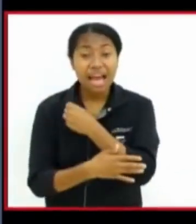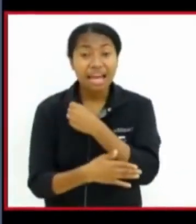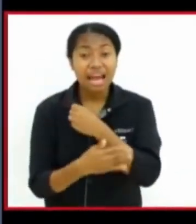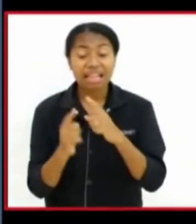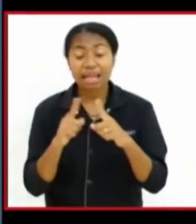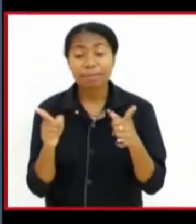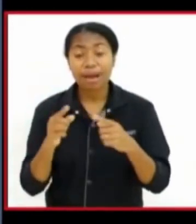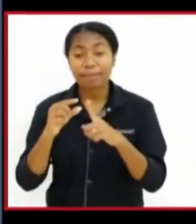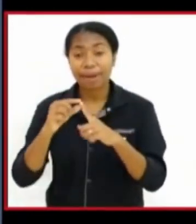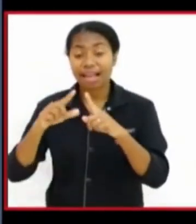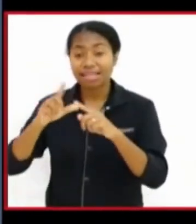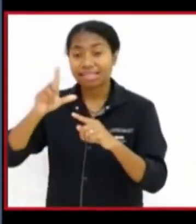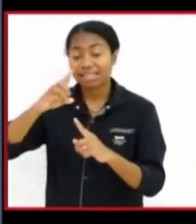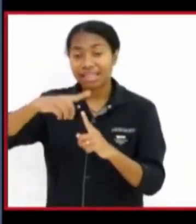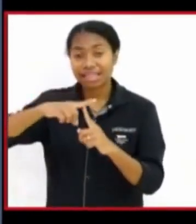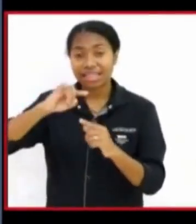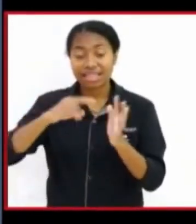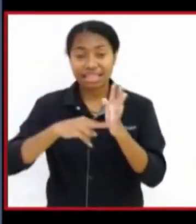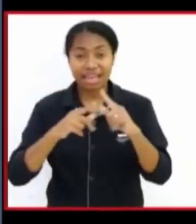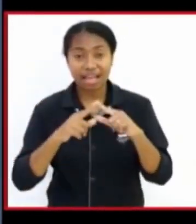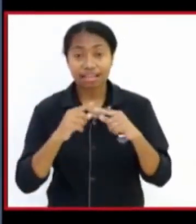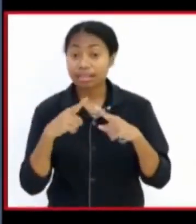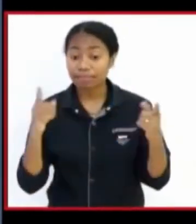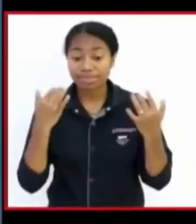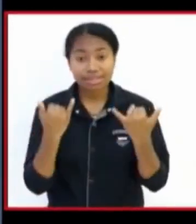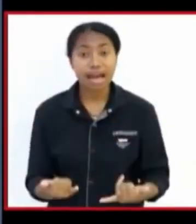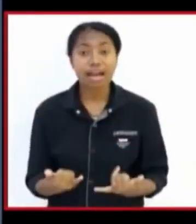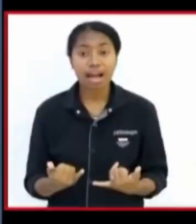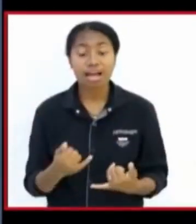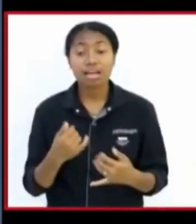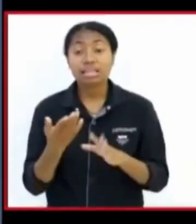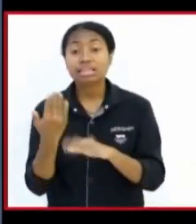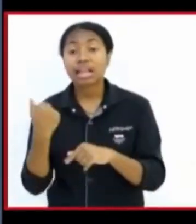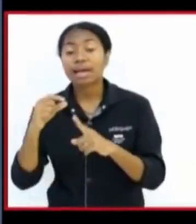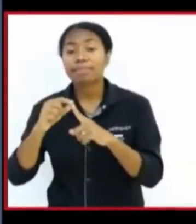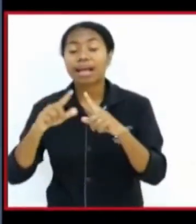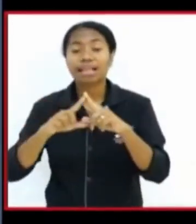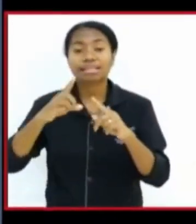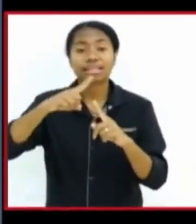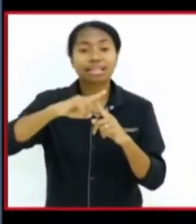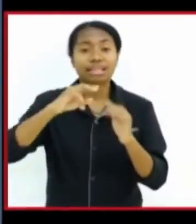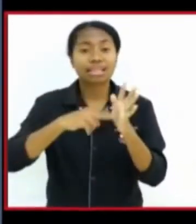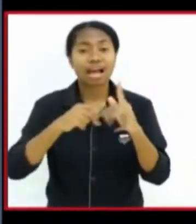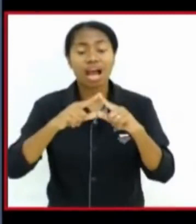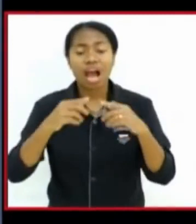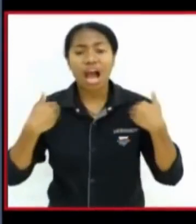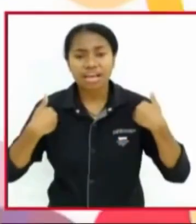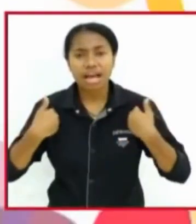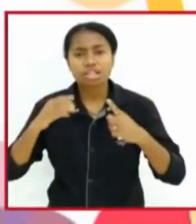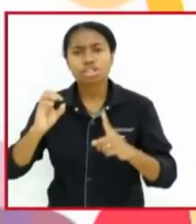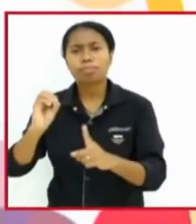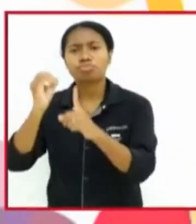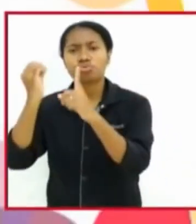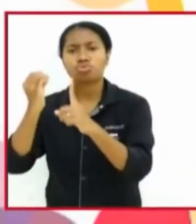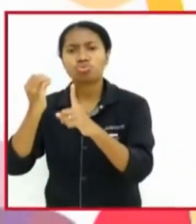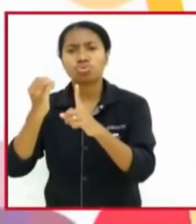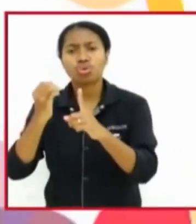sekarang selain Palestina sudah ada 10 negara Arab di sana saudara lihat ini